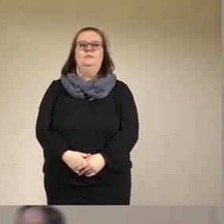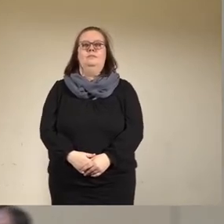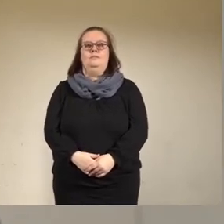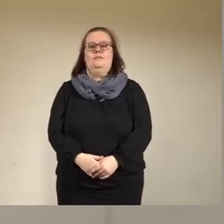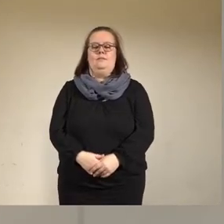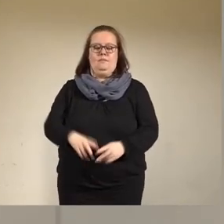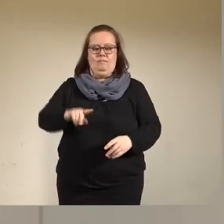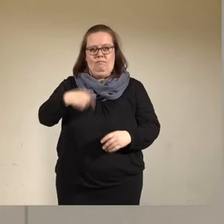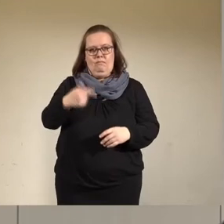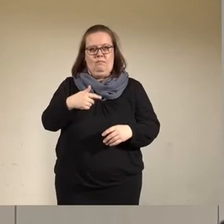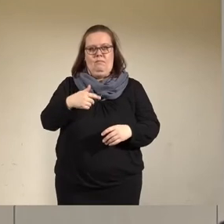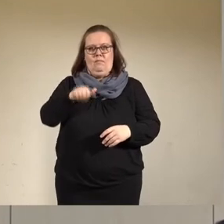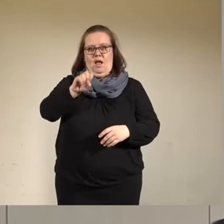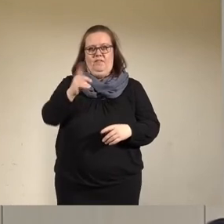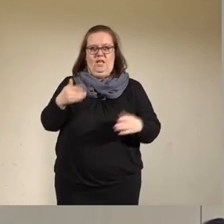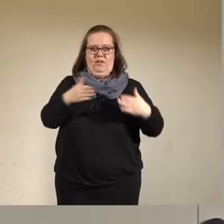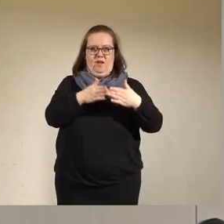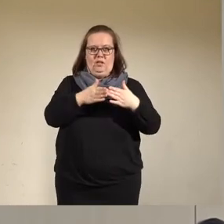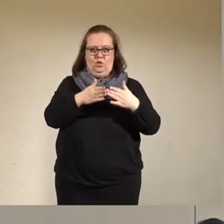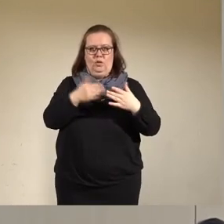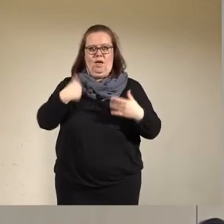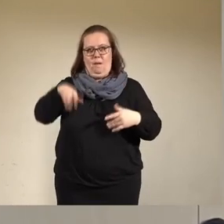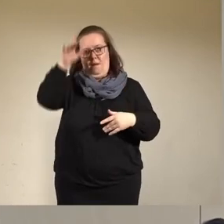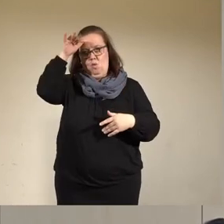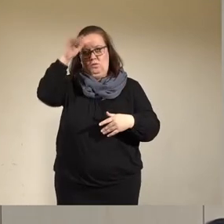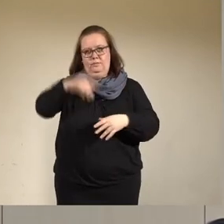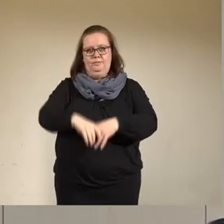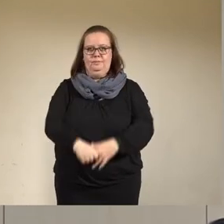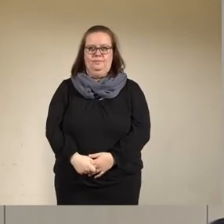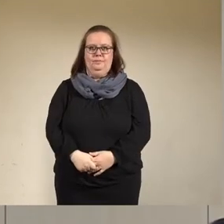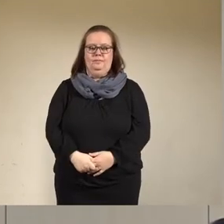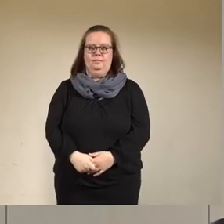Als nächstes ist die AfD-Fraktion an der Reihe. Herr Braun, bitte.